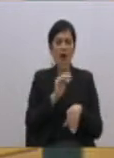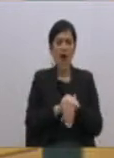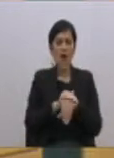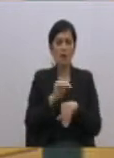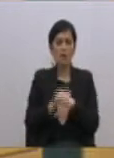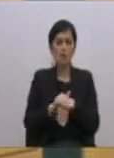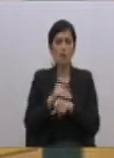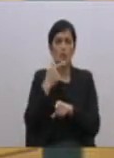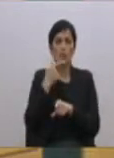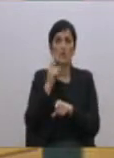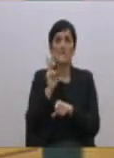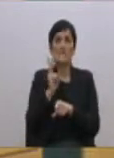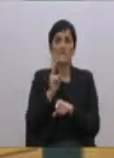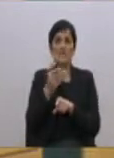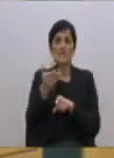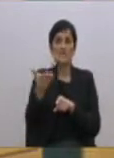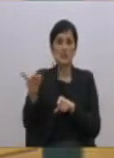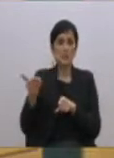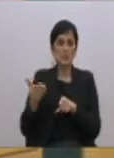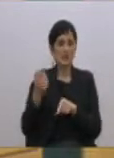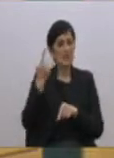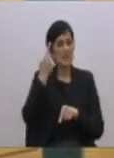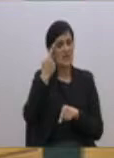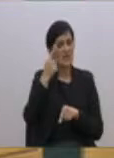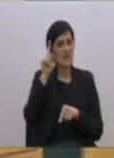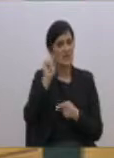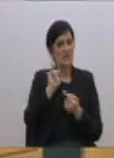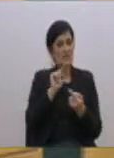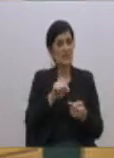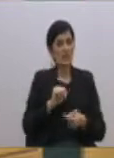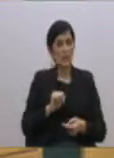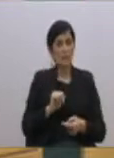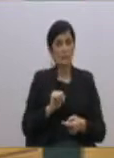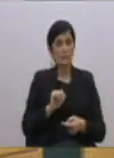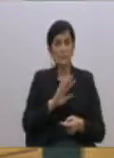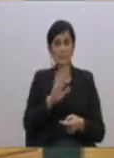დასახელდა ვინმეს მხრიდან ამ ინიციატივასთან წინააღმდეგობაში.